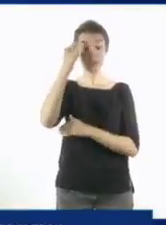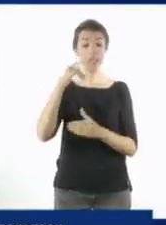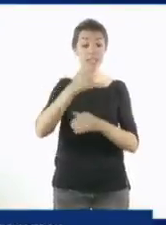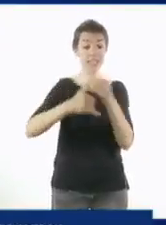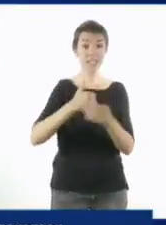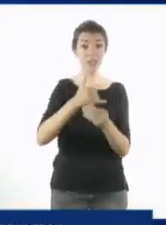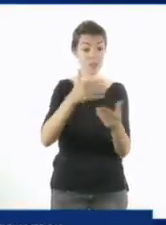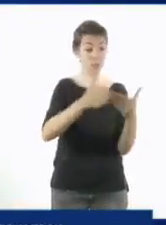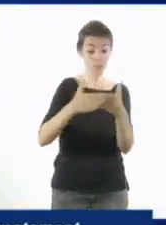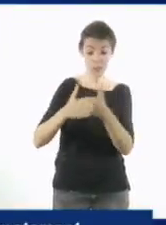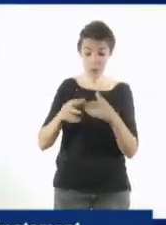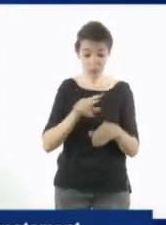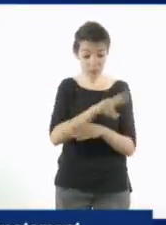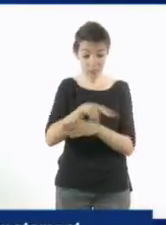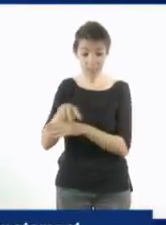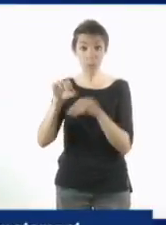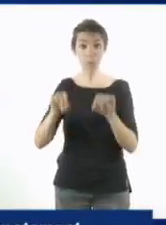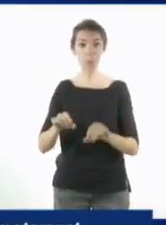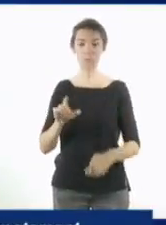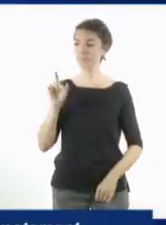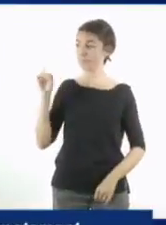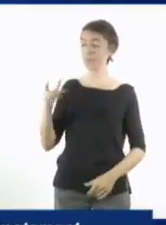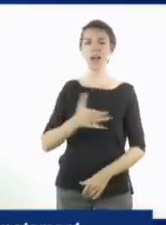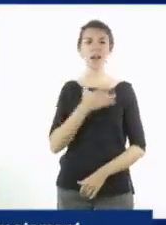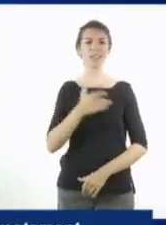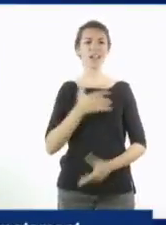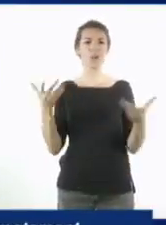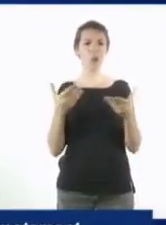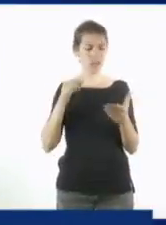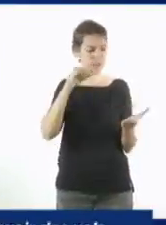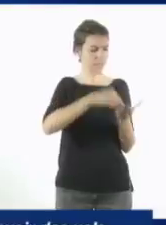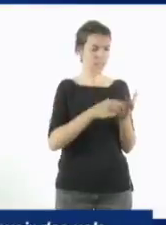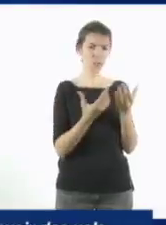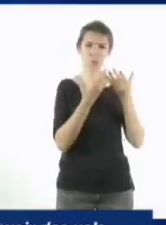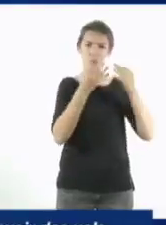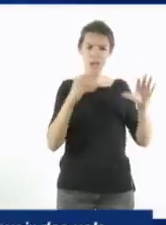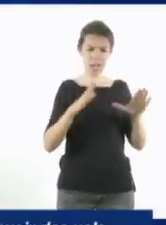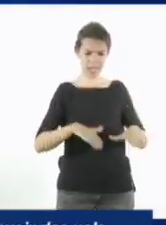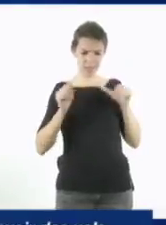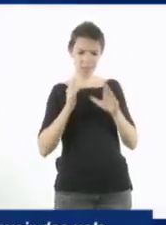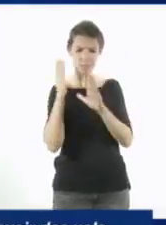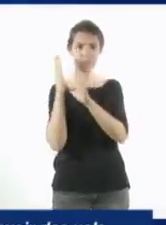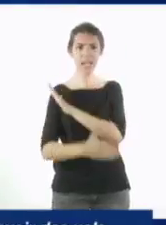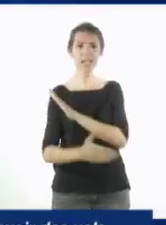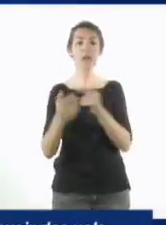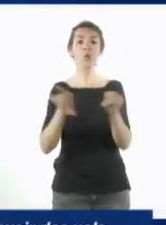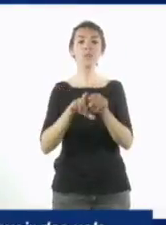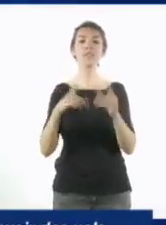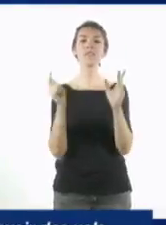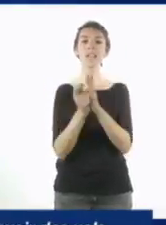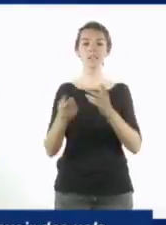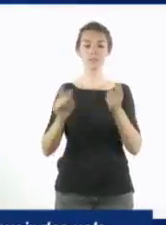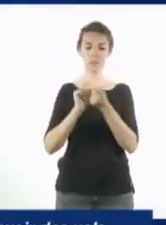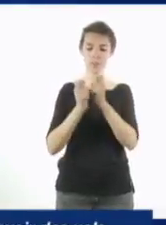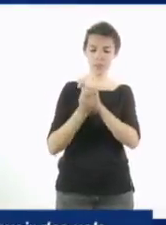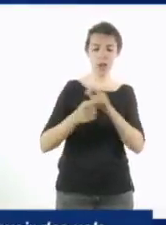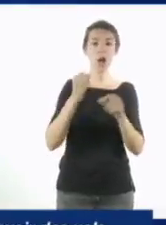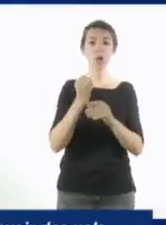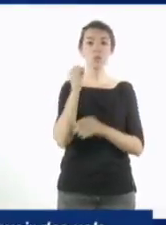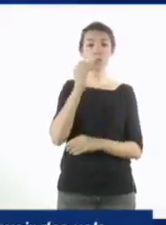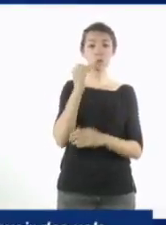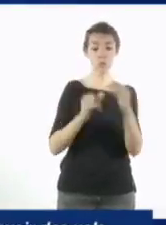les îles voisines. L'intérêt c'est de pouvoir aller directement sans passer par Nouméa et d'avoir une flexibilité des dates, d'avoir des vols tous